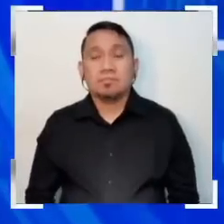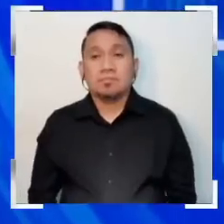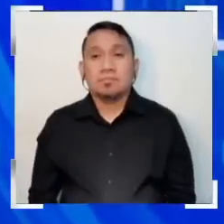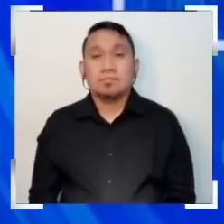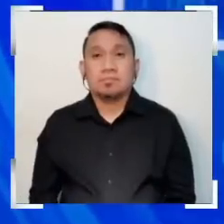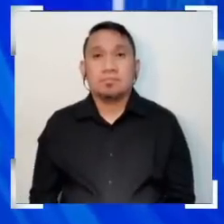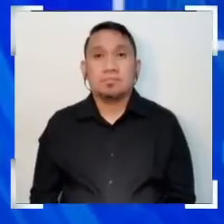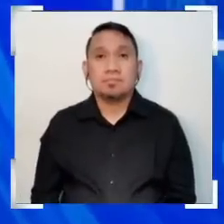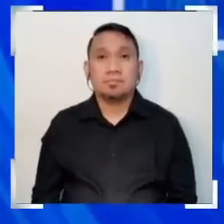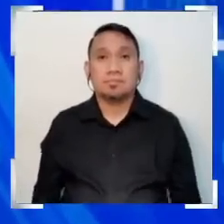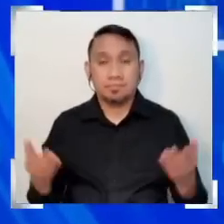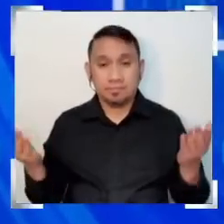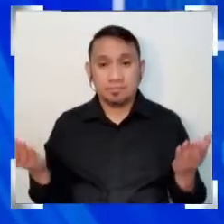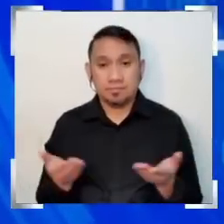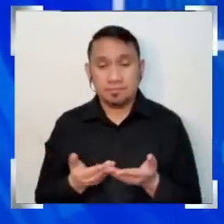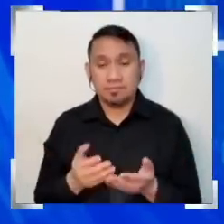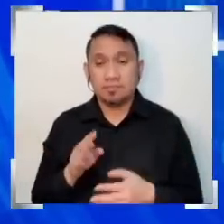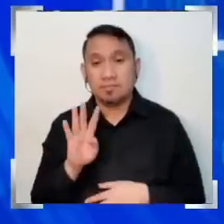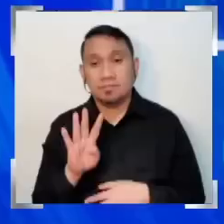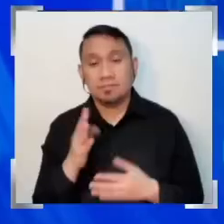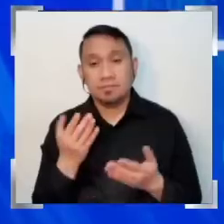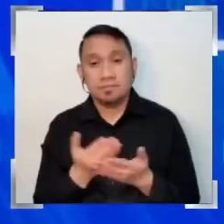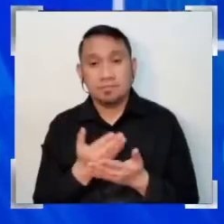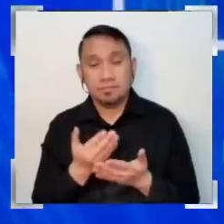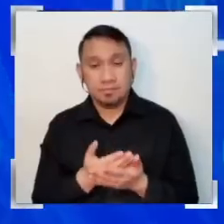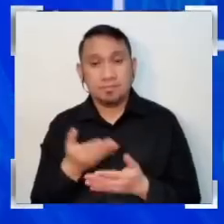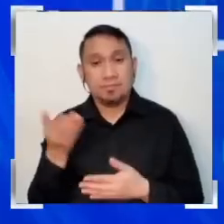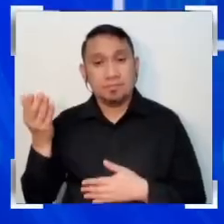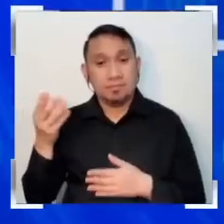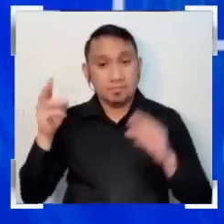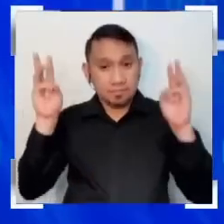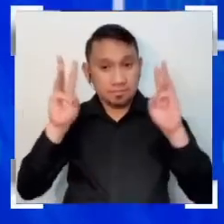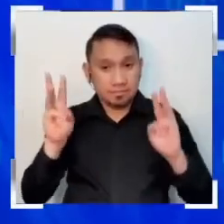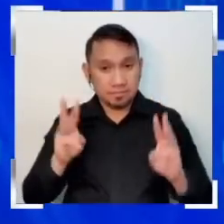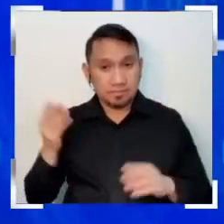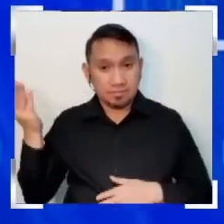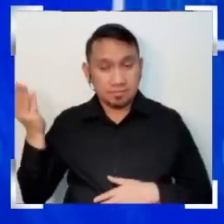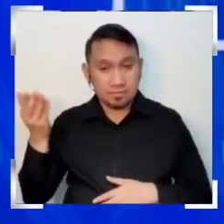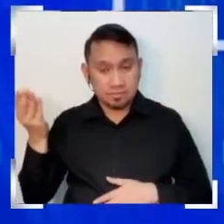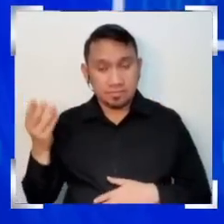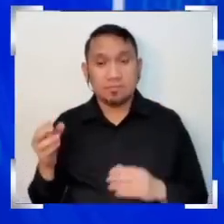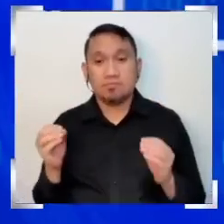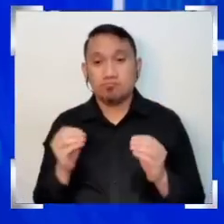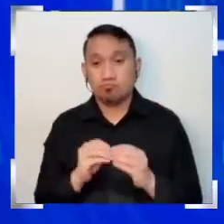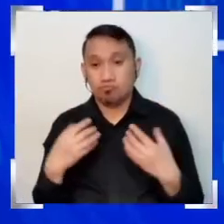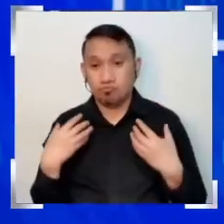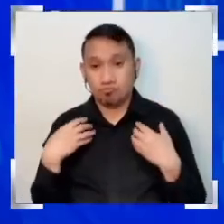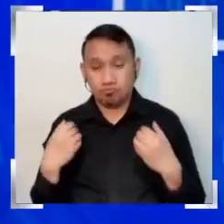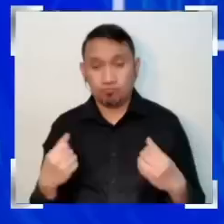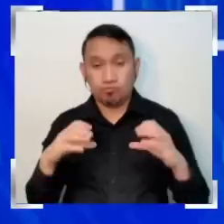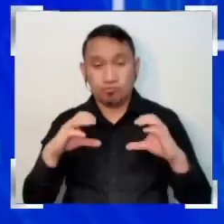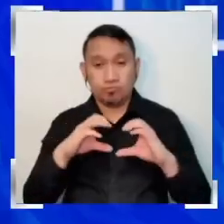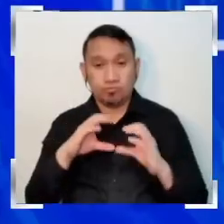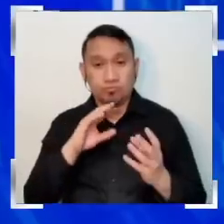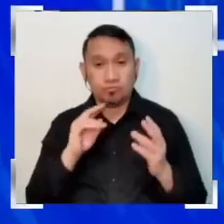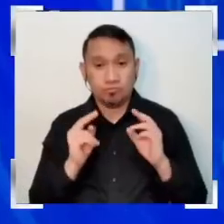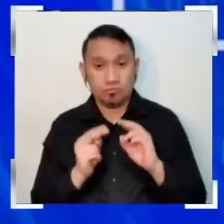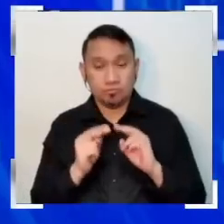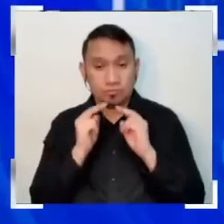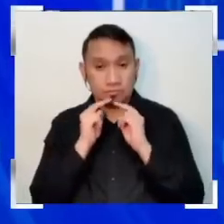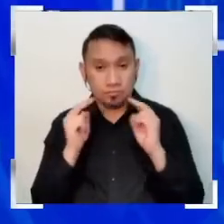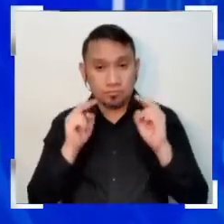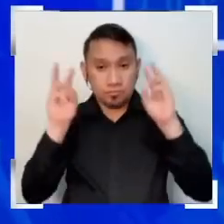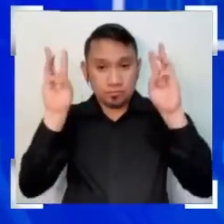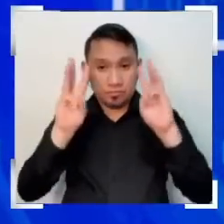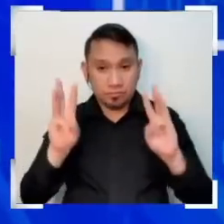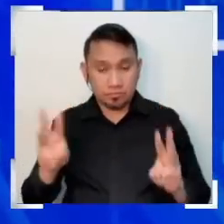Ipinakilala na po ang 4 na bagong weather presenters na mas pinalakas na GMA Integrated News Weather Center. At kabilang po sa